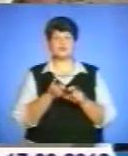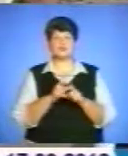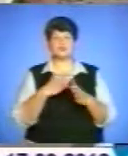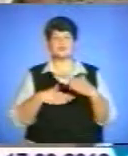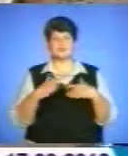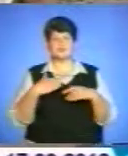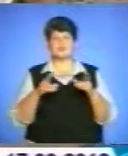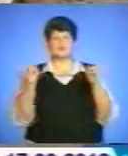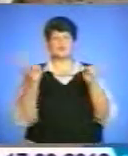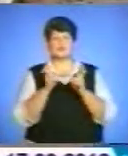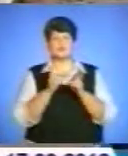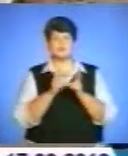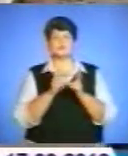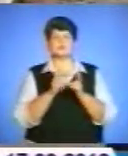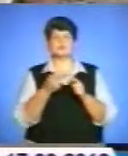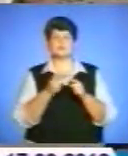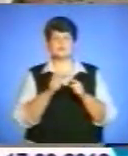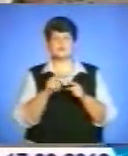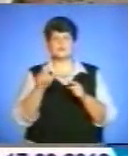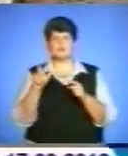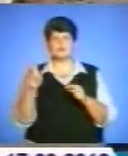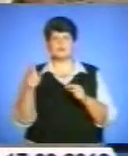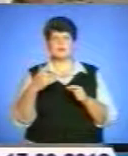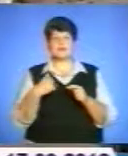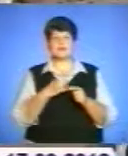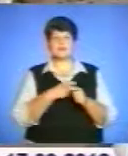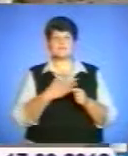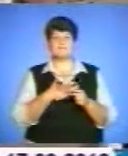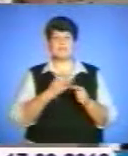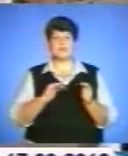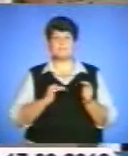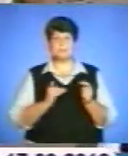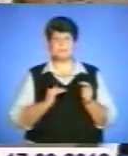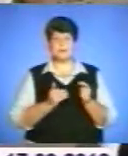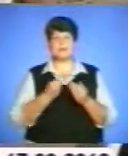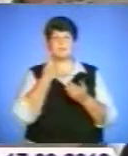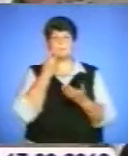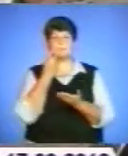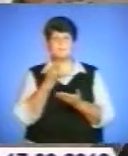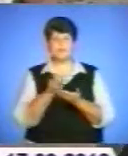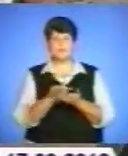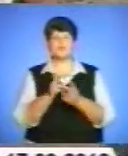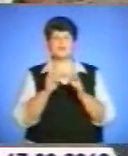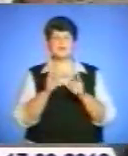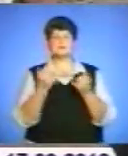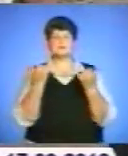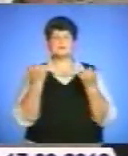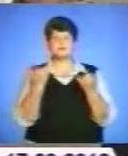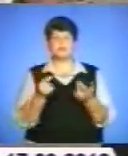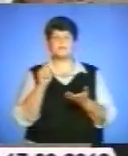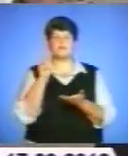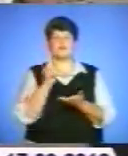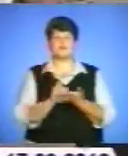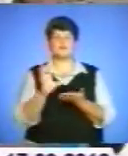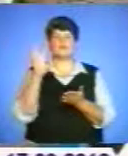із підприємцями району, тому що я приватний підприємець і бачу, як зараз повинен